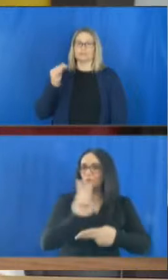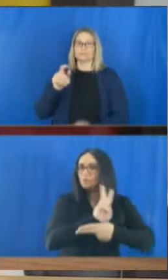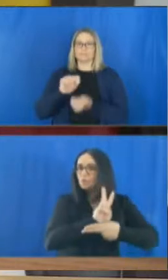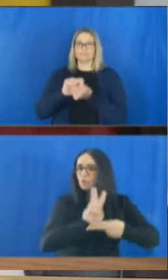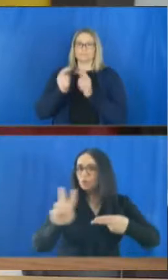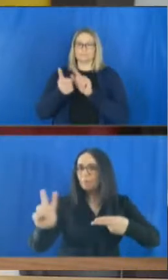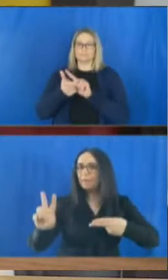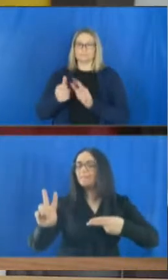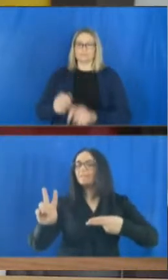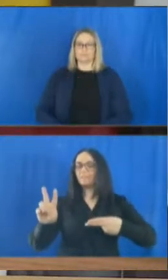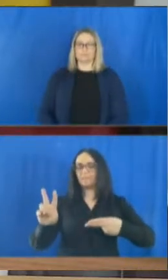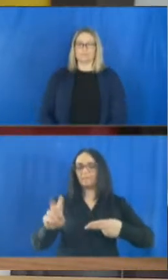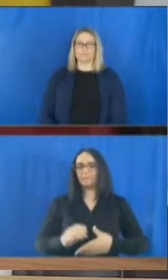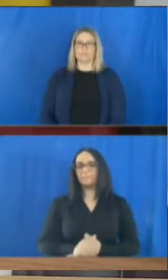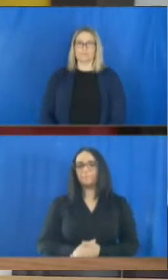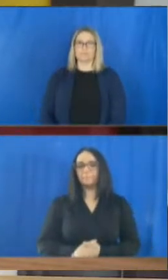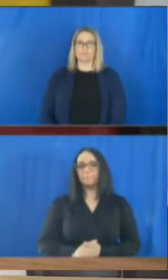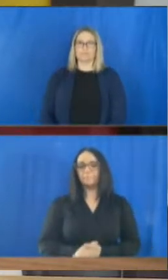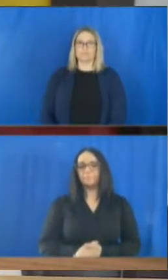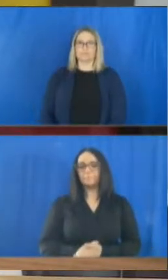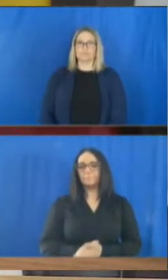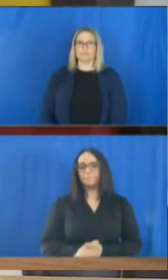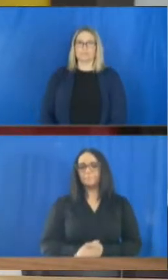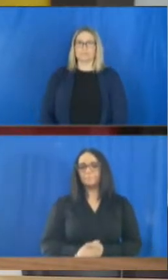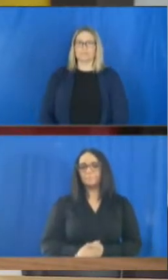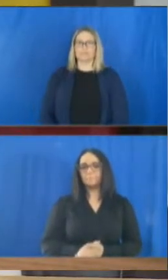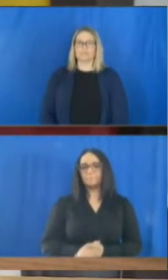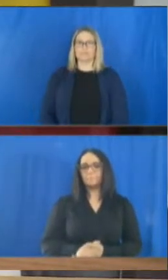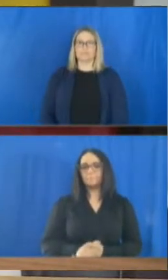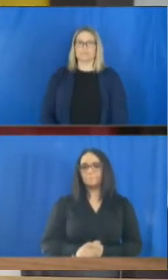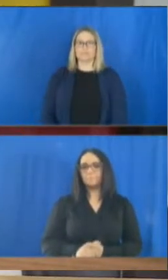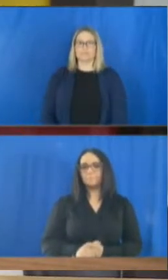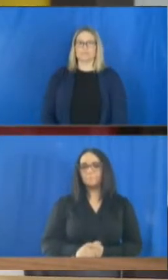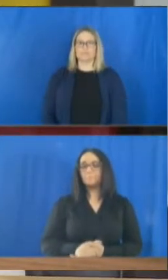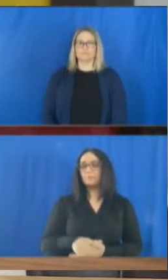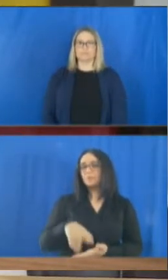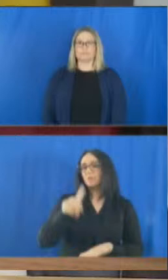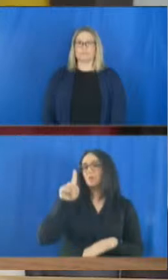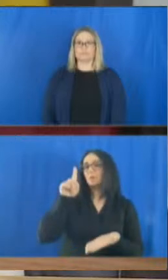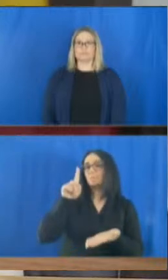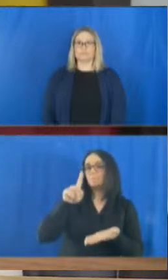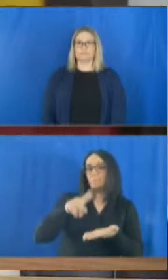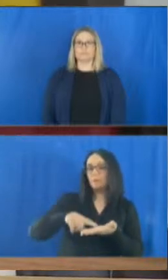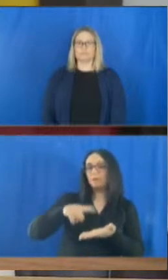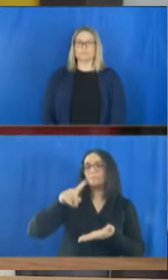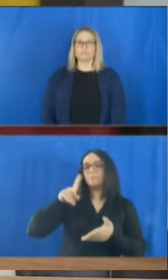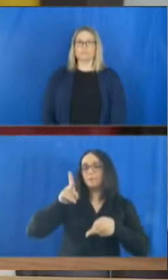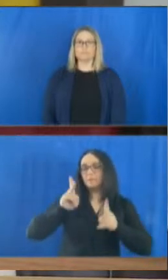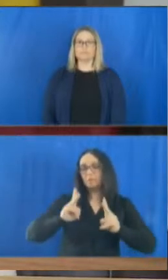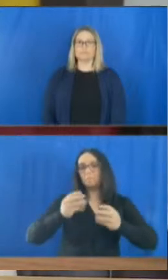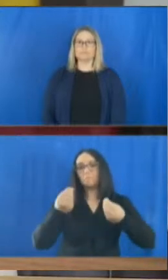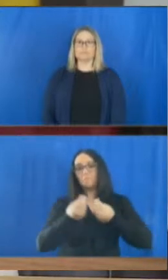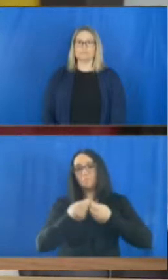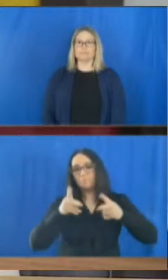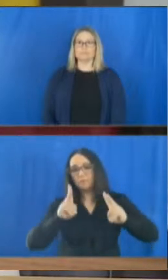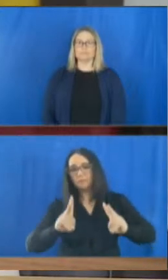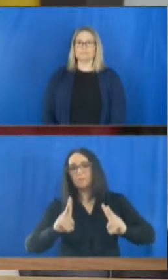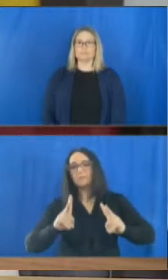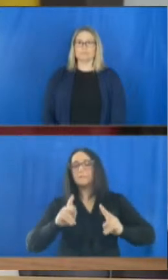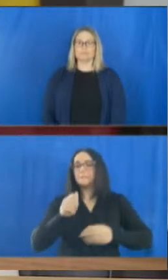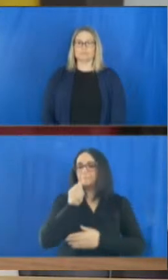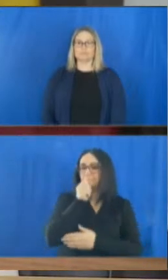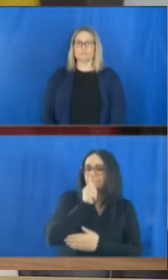population. Ces dernières semaines ont été difficiles pour tout le monde et je tiens à ce